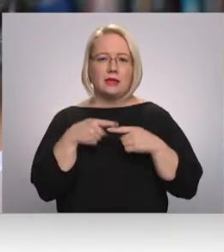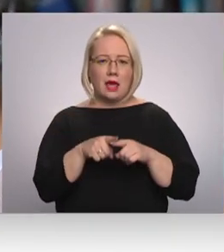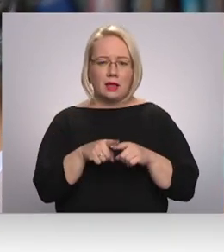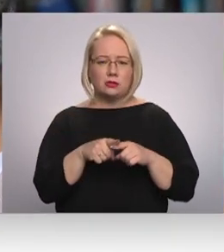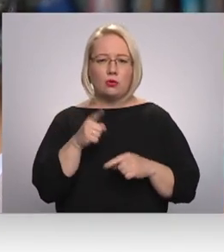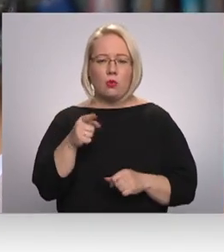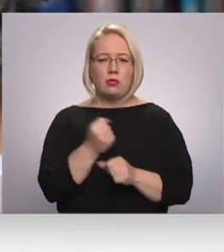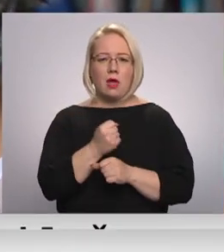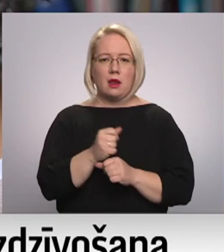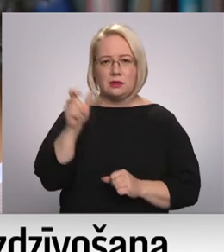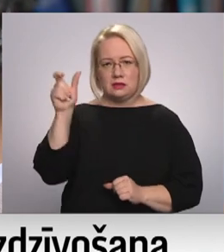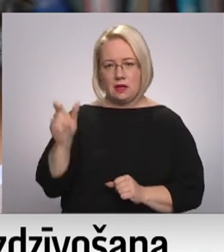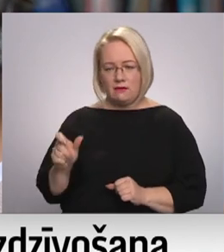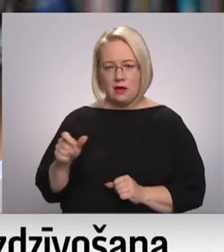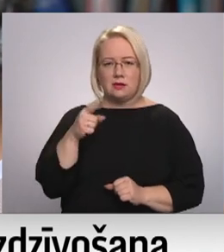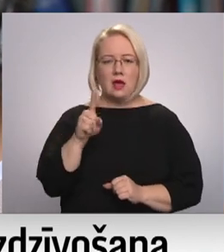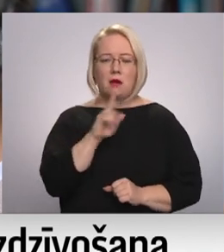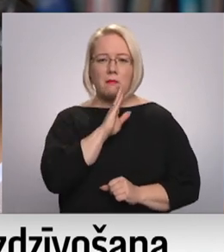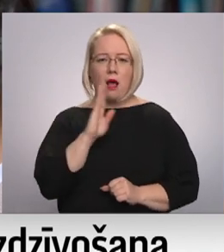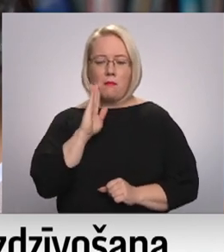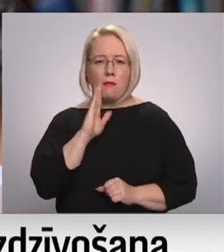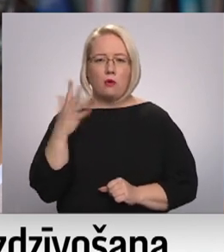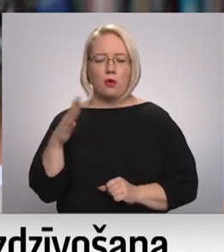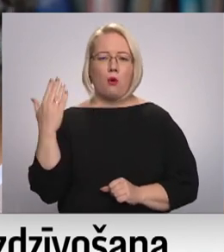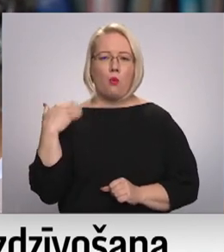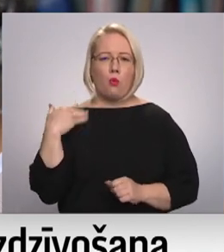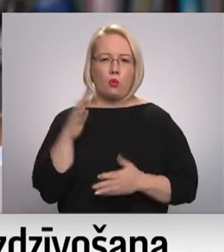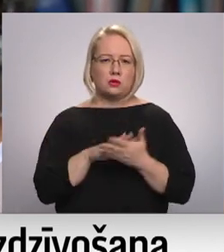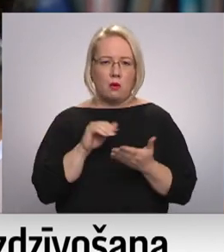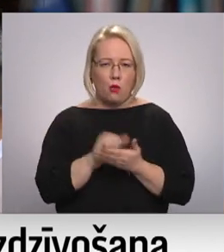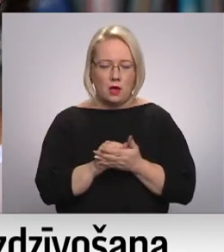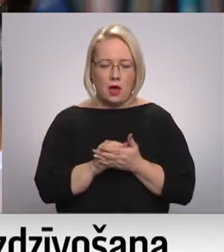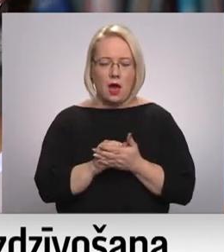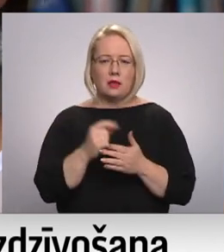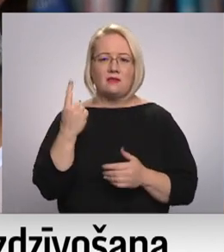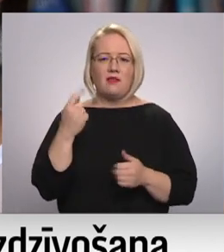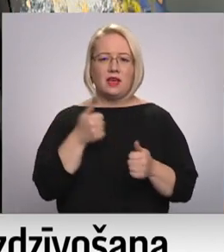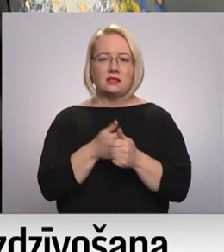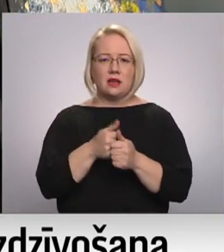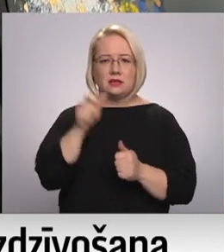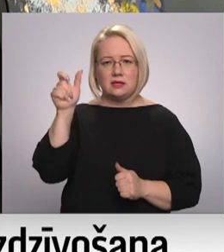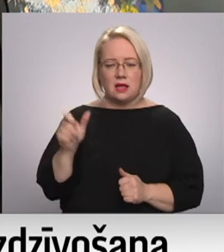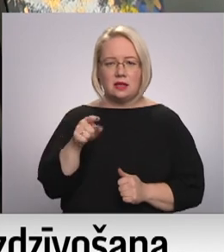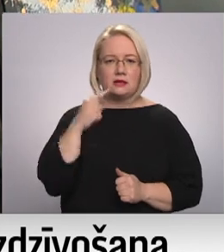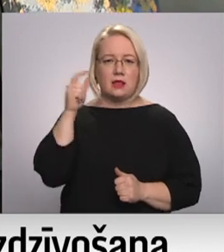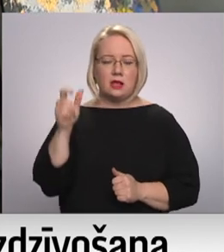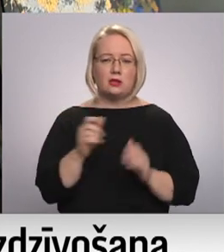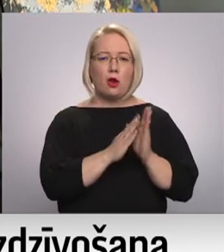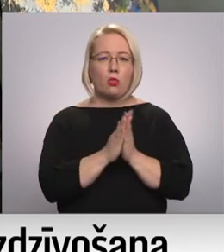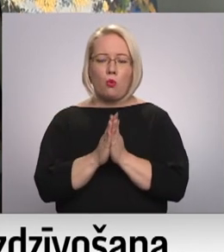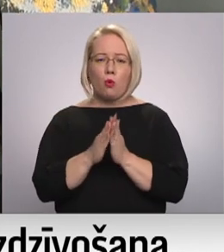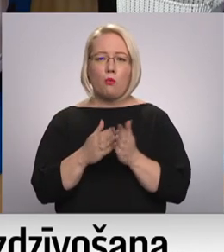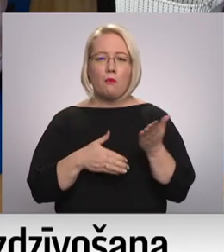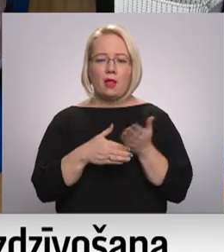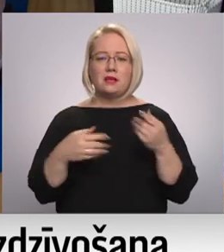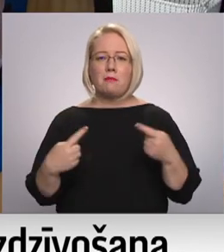dara cilvēks. Tad tā ir mamma, kurai ir sabēgta mugura, tas ir vēl viens asistents, tas ir tētis. Ar lūgumu palīdzēt pielāgot